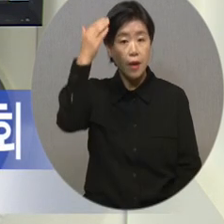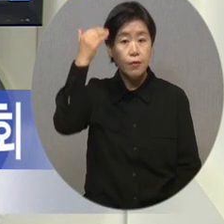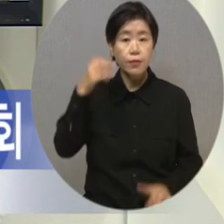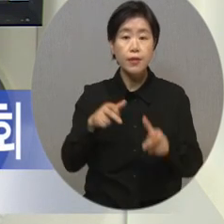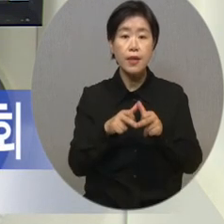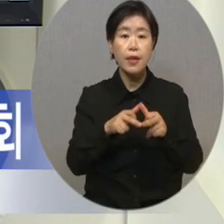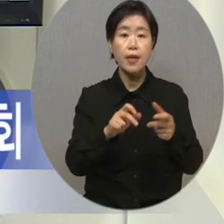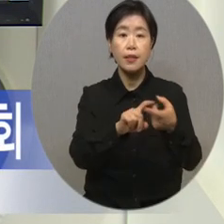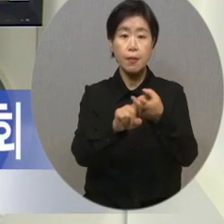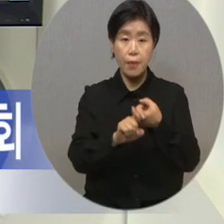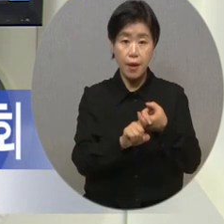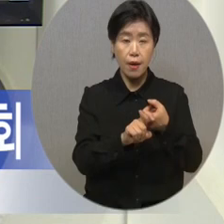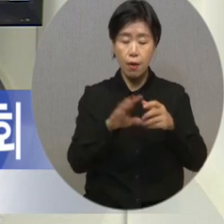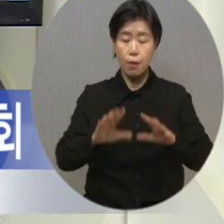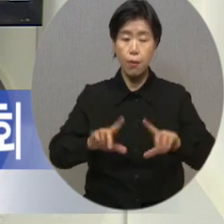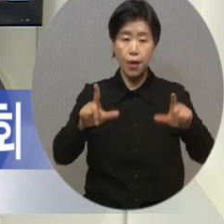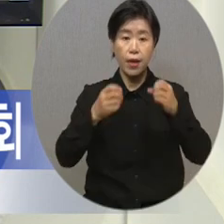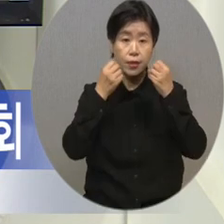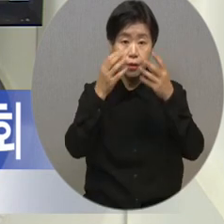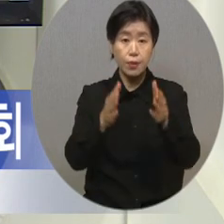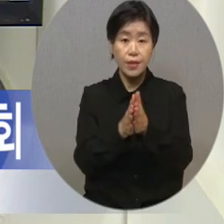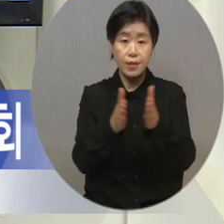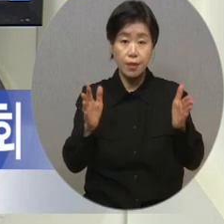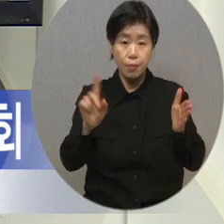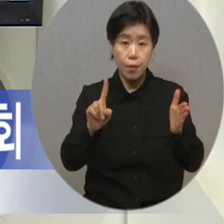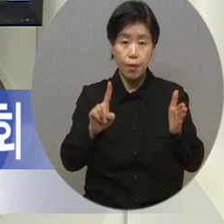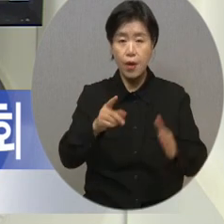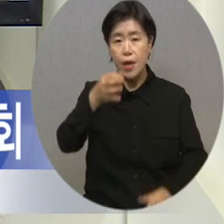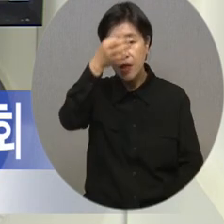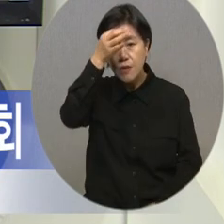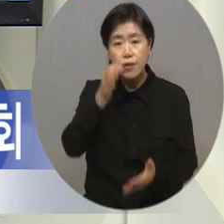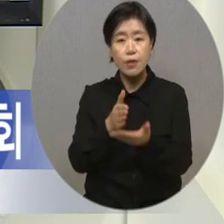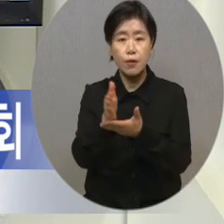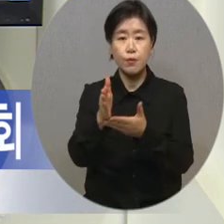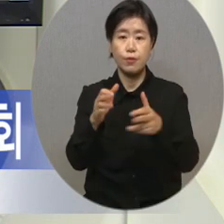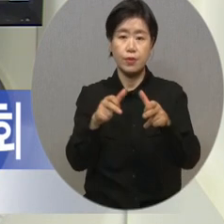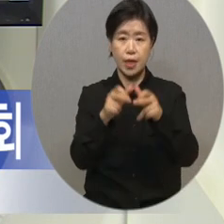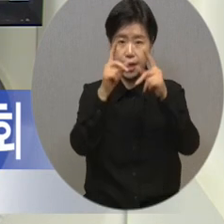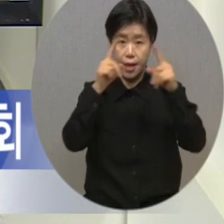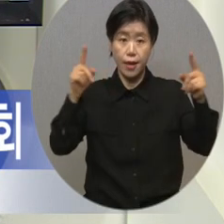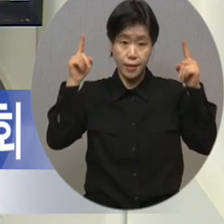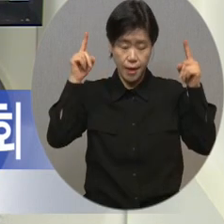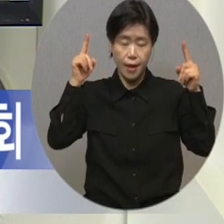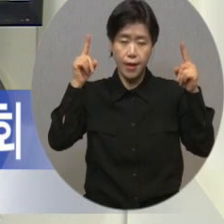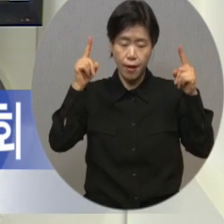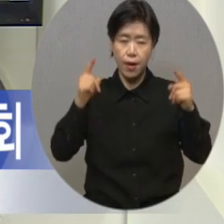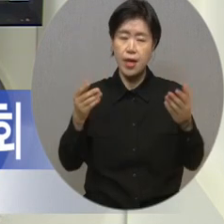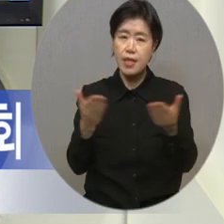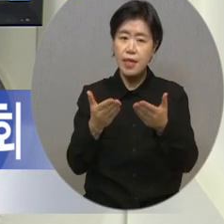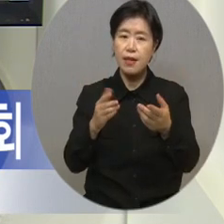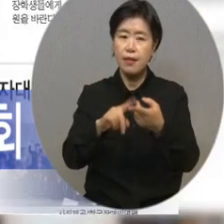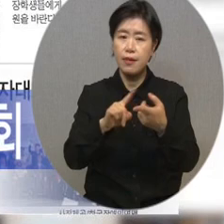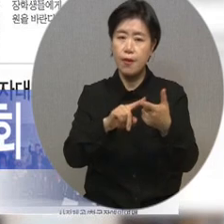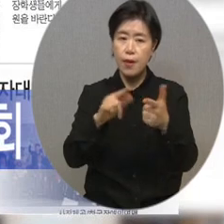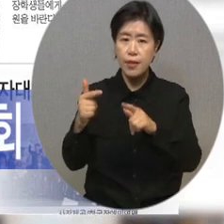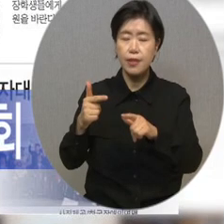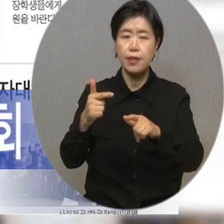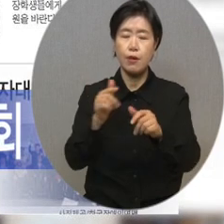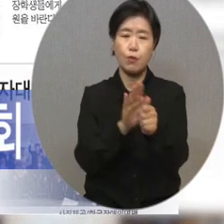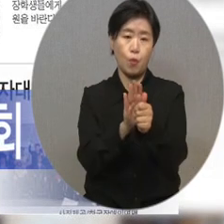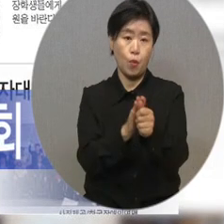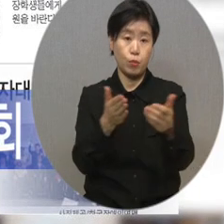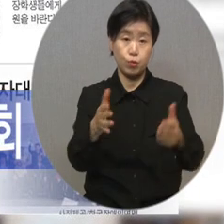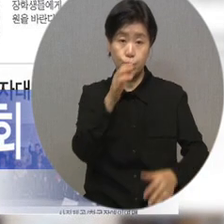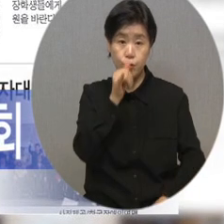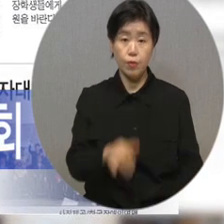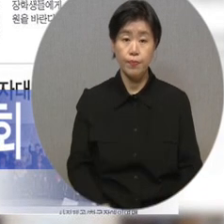연맹이 올해 새롭게 시작한 20개 장애대학생 진로개발 지원사업 성과 발 소식을 전하고 있는데요